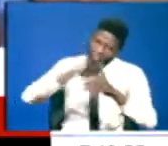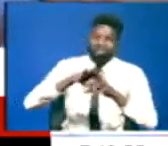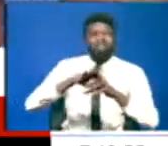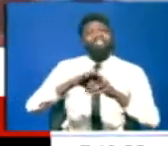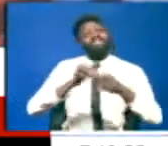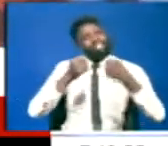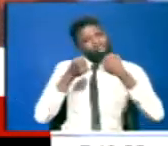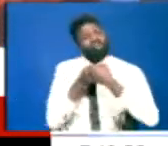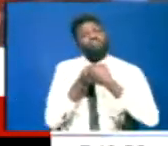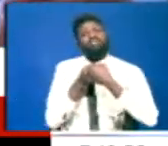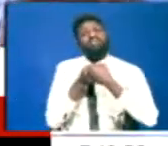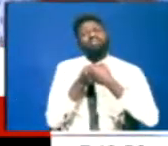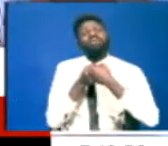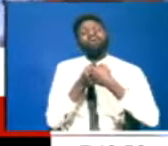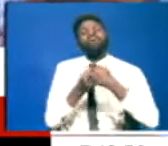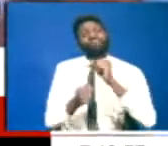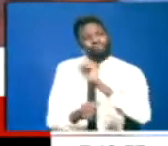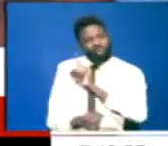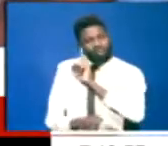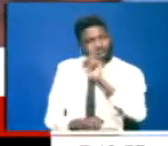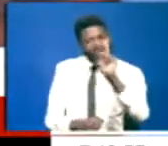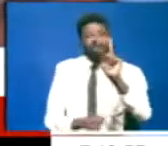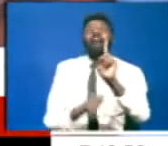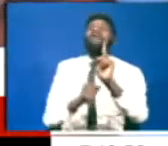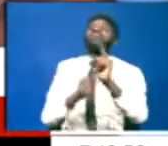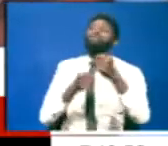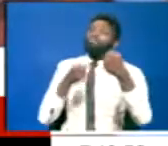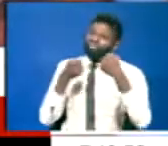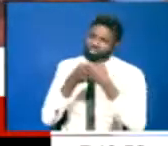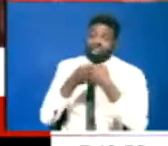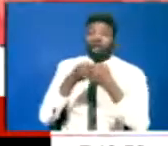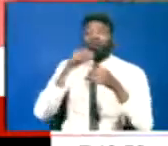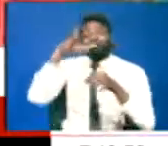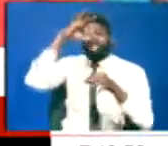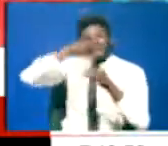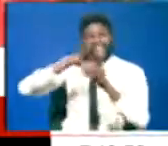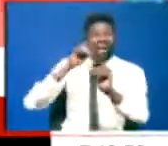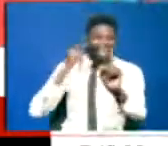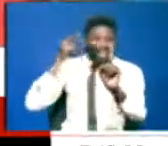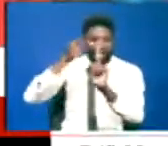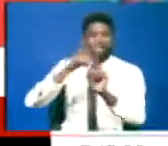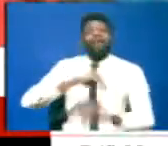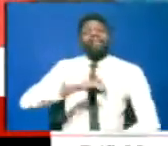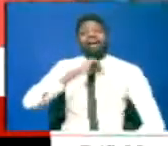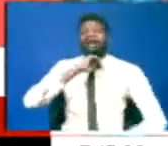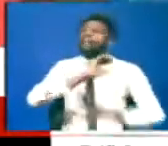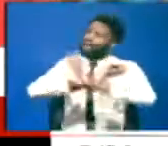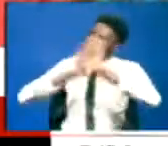Mupige kura kwa Raila Amolo Odinga.